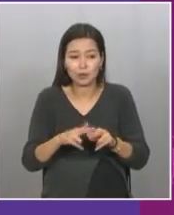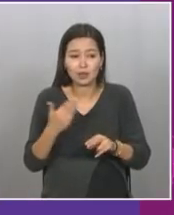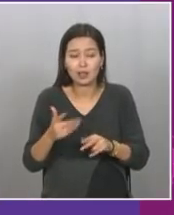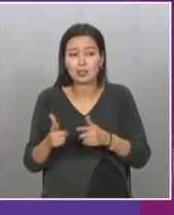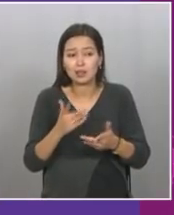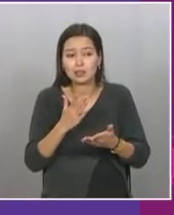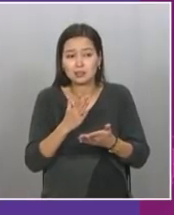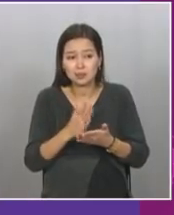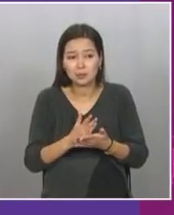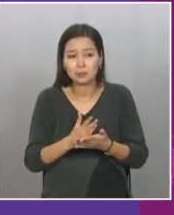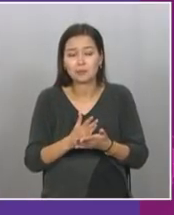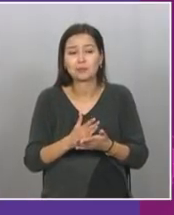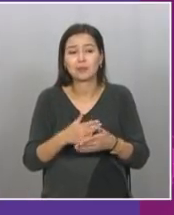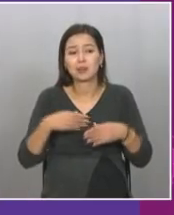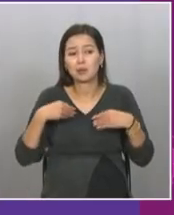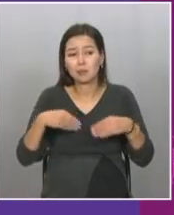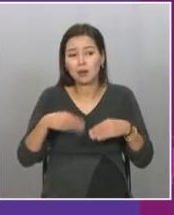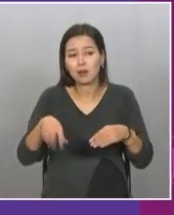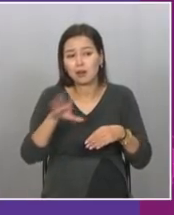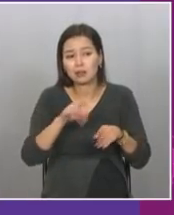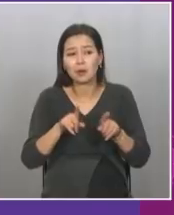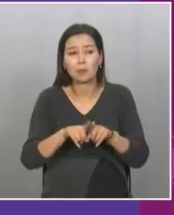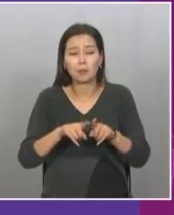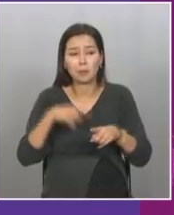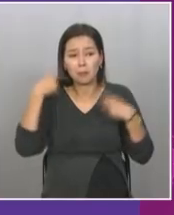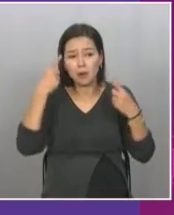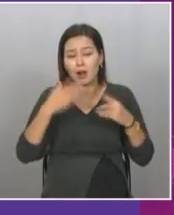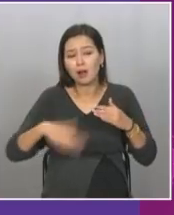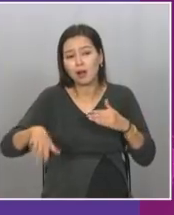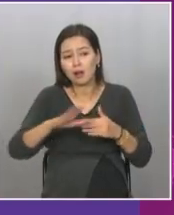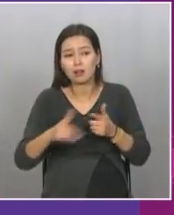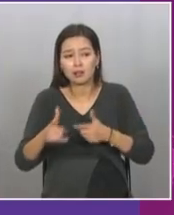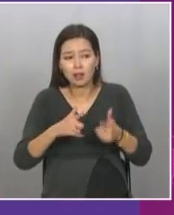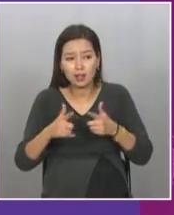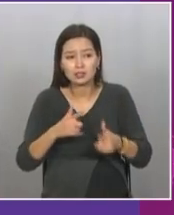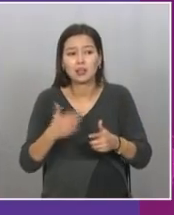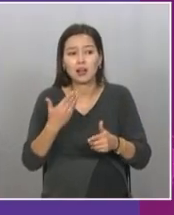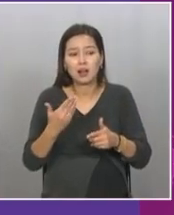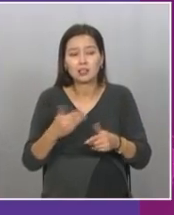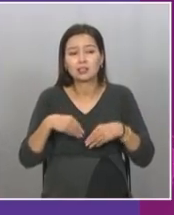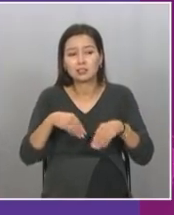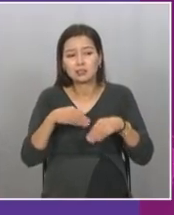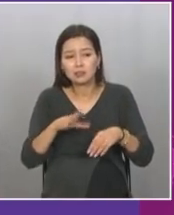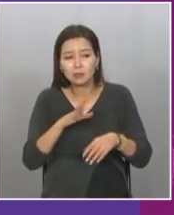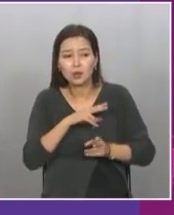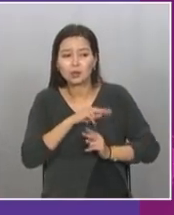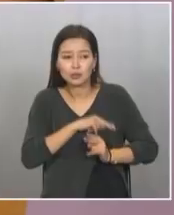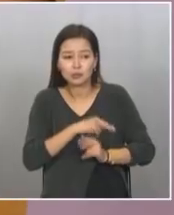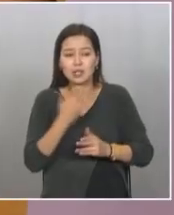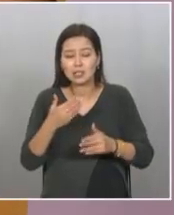Майға бөгіп мамырлап, мал қаптаған даланы, қызған еңбек дабылдап, қырманның тегі